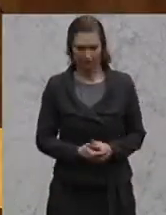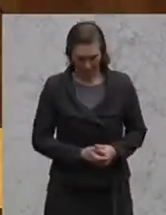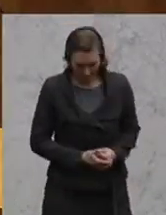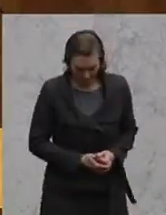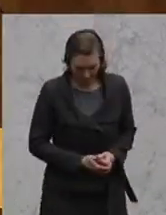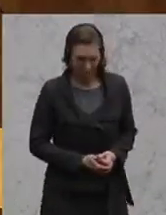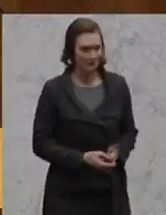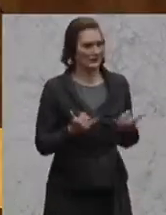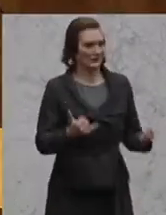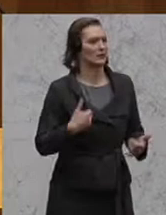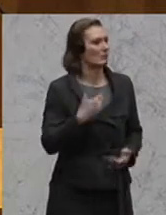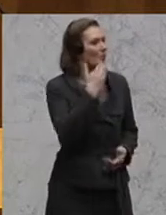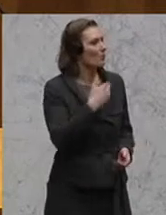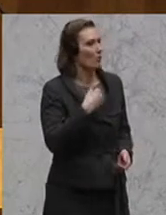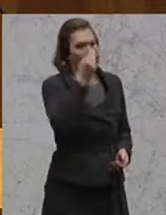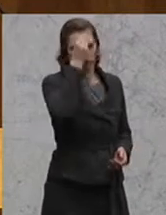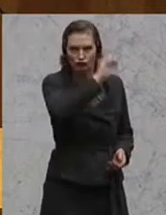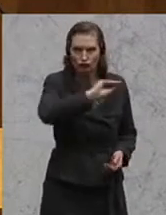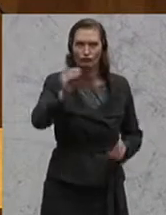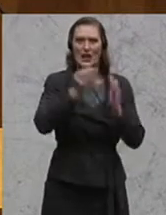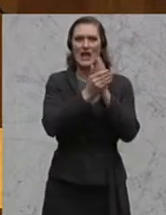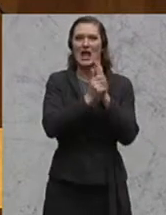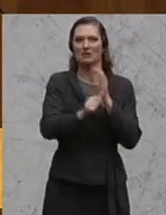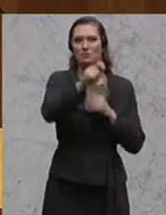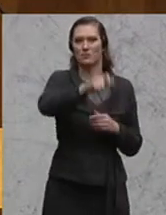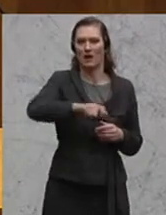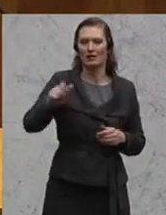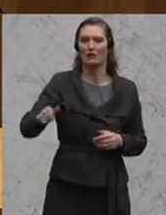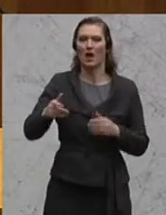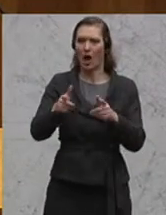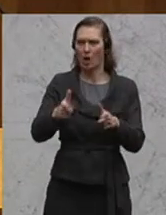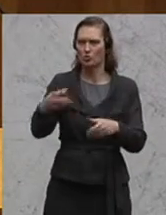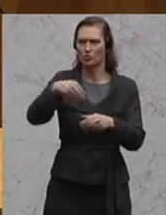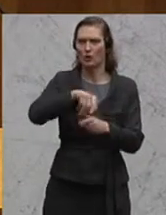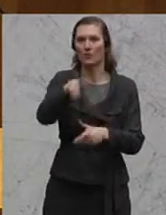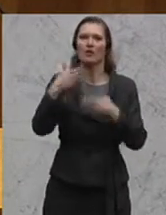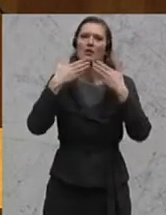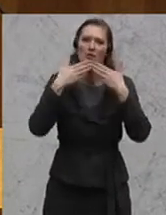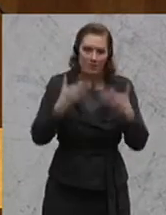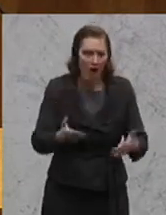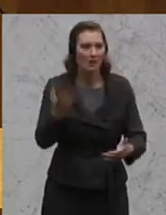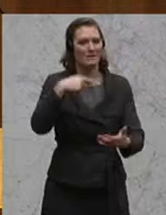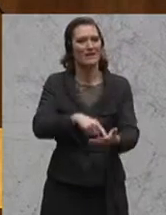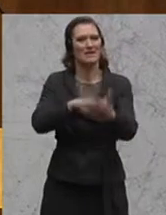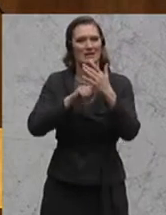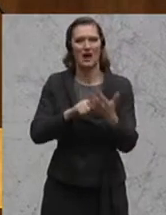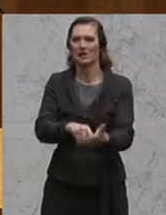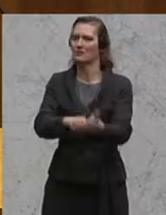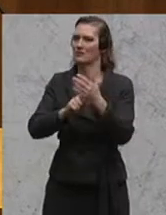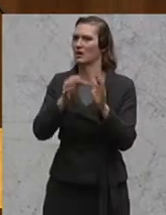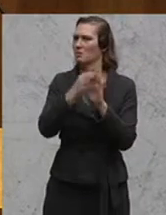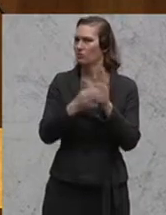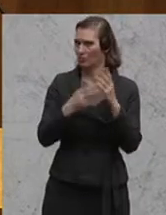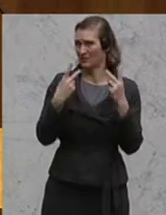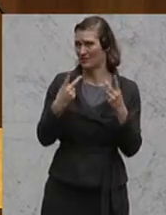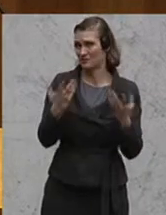Und ich möchte mich hier an dieser Stelle bei den Experten und Expertinnen des Ausschusses bedanken. Sie haben uns auf wesentliche Dinge hingewiesen, nämlich auch auf den